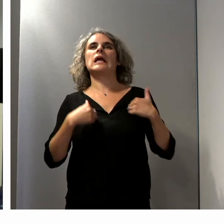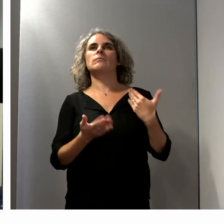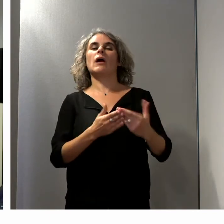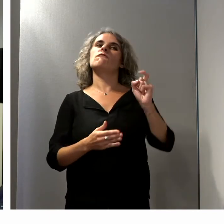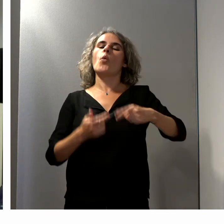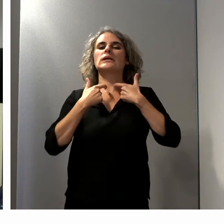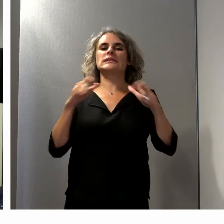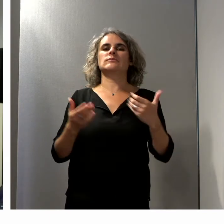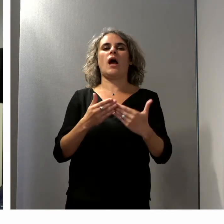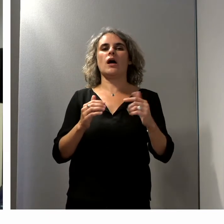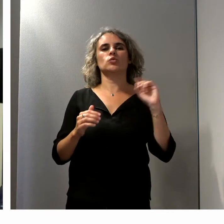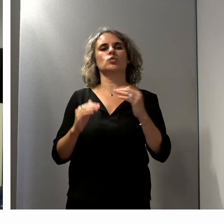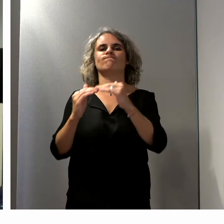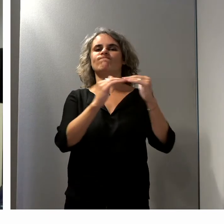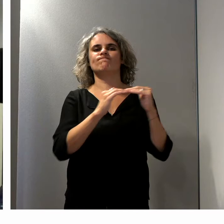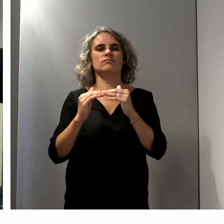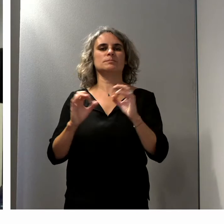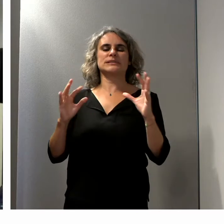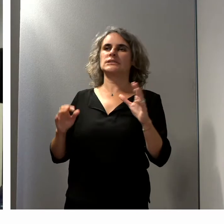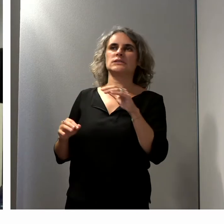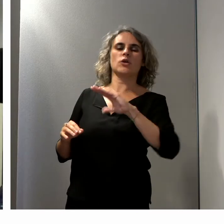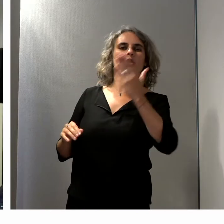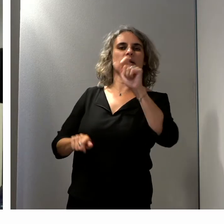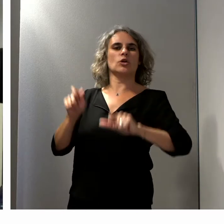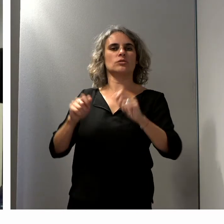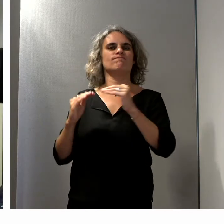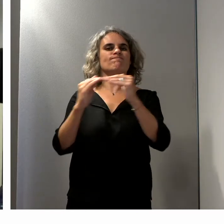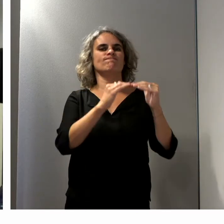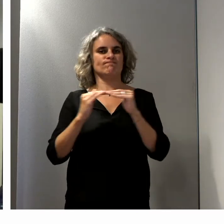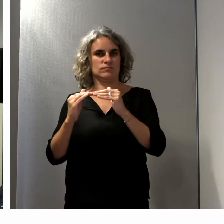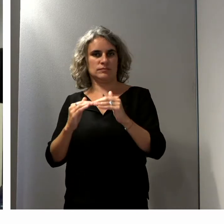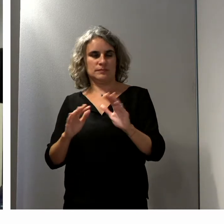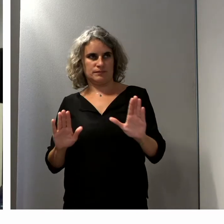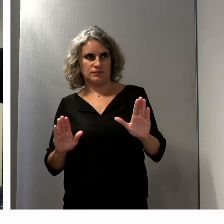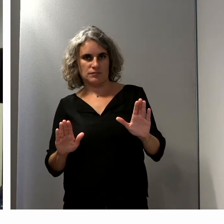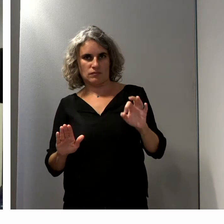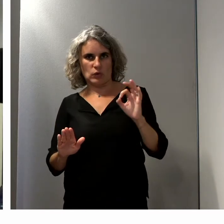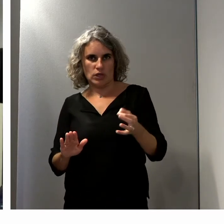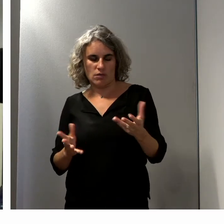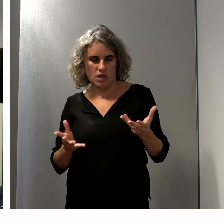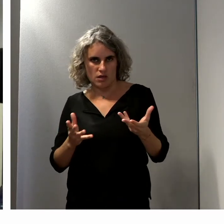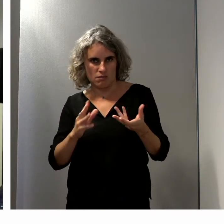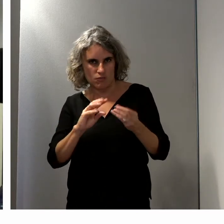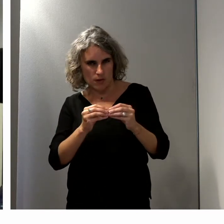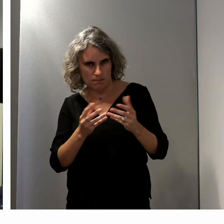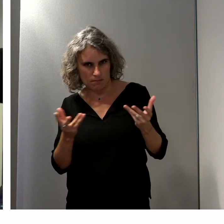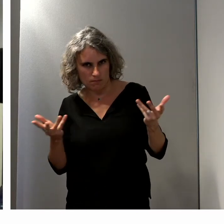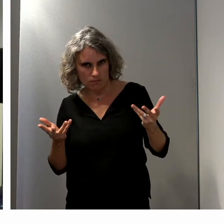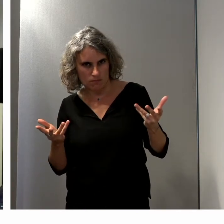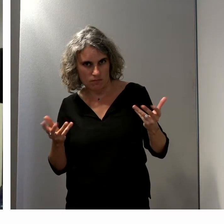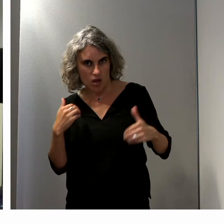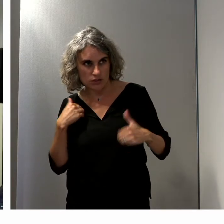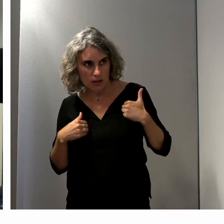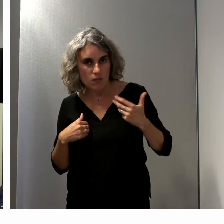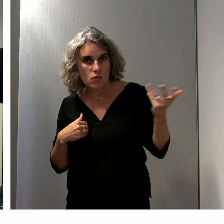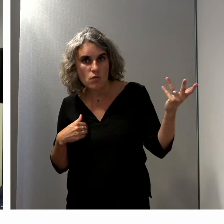soit accessible sur un pied d'égalité avec les autres. La grosse difficulté, c'est que d'abord, l'handicap